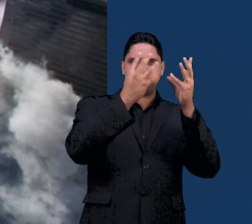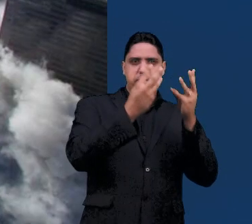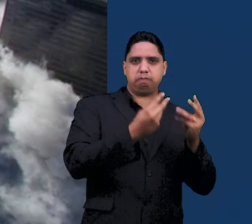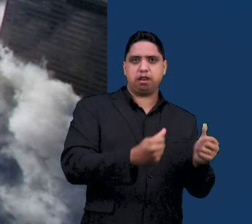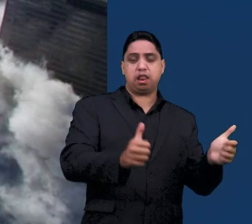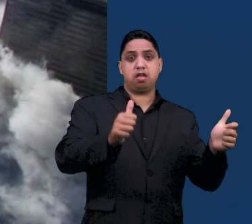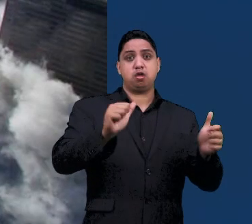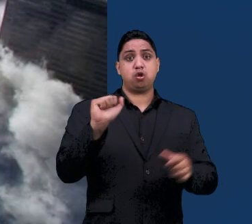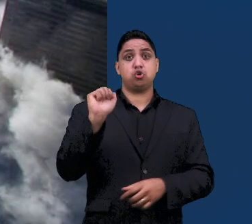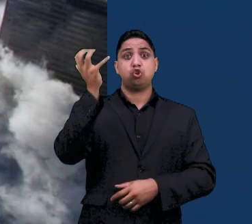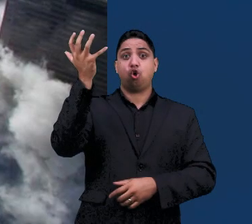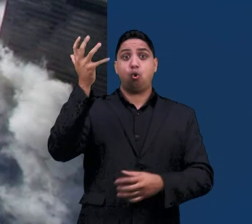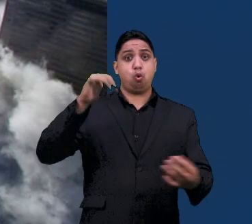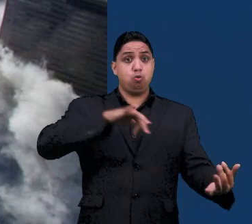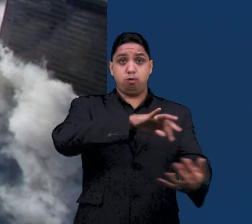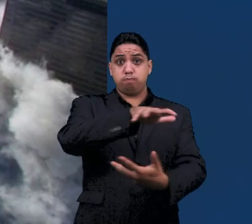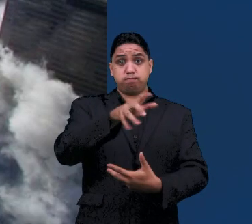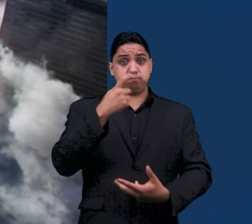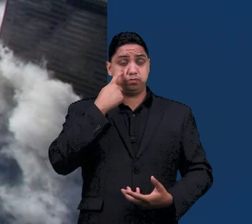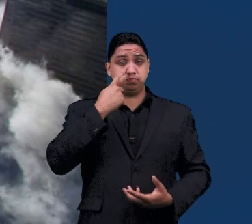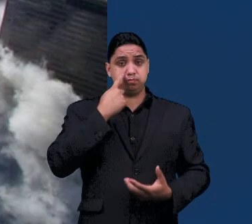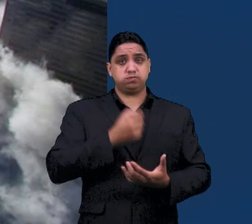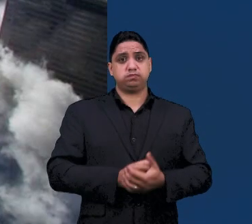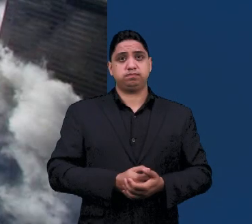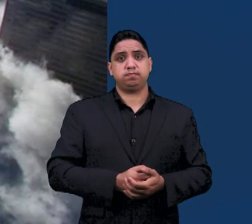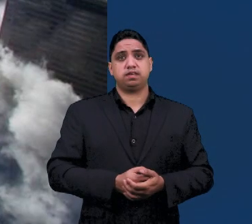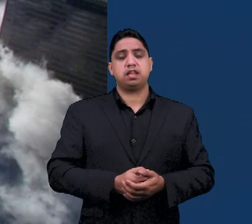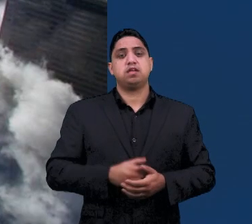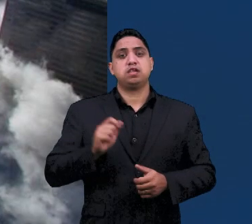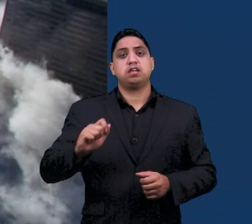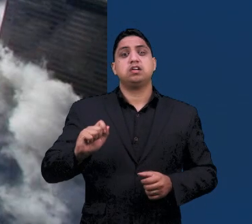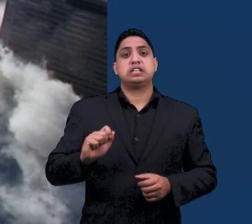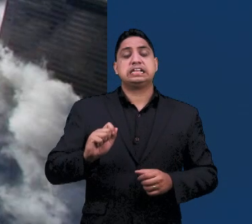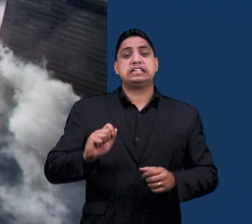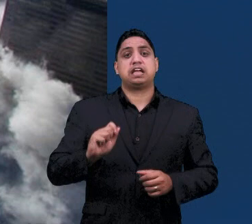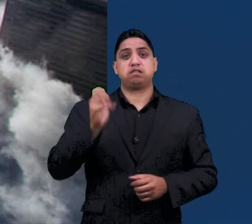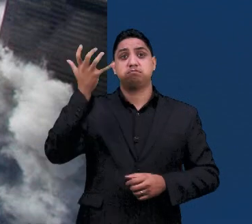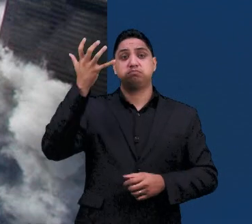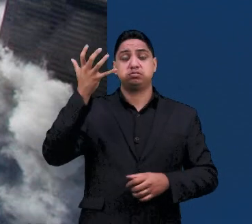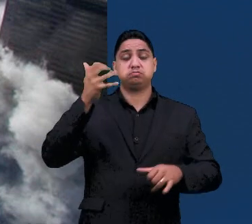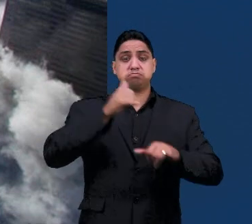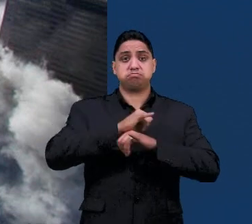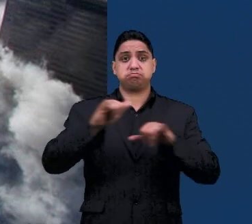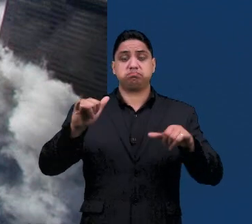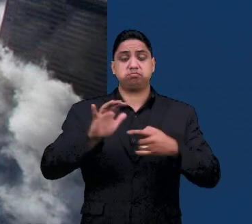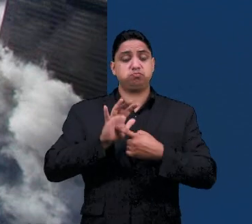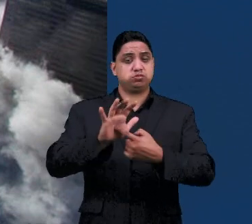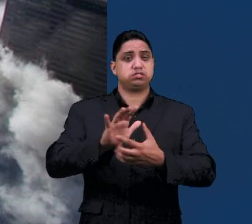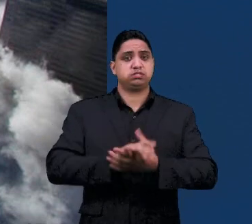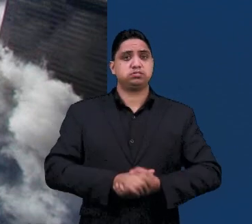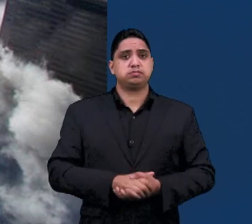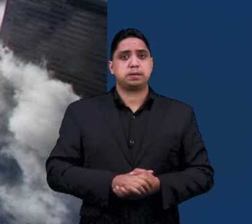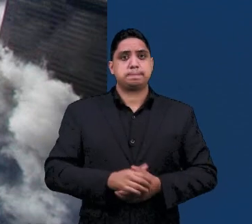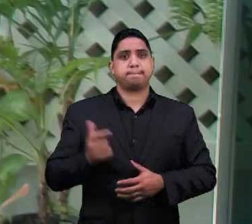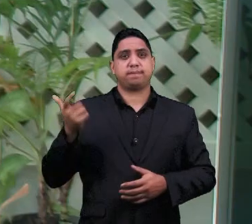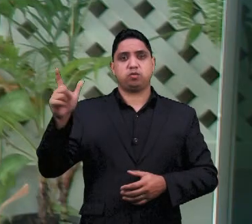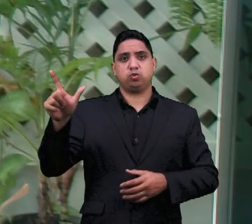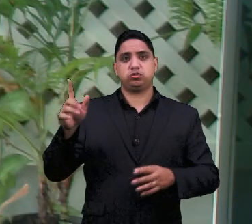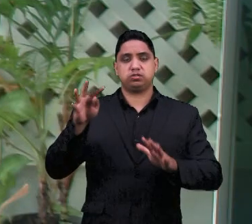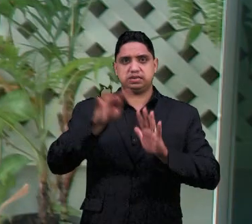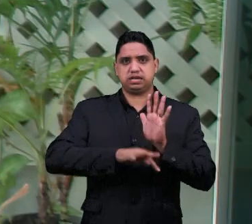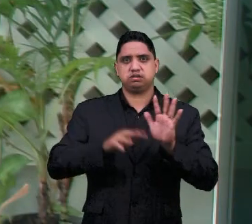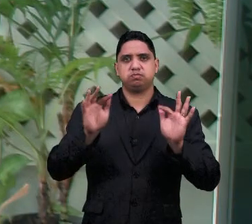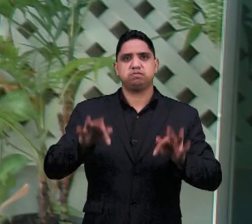Un signe. Ça, c'est un avertissement. Un signe. Tout le monde a vu ça. Le monde entier a vu ça. Donc,